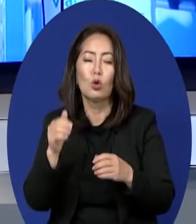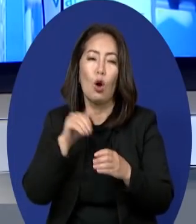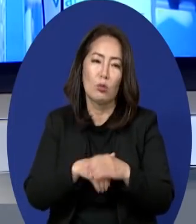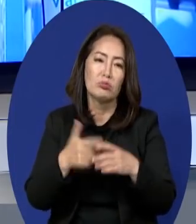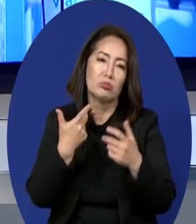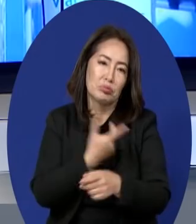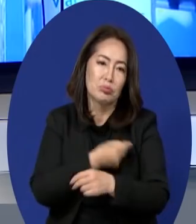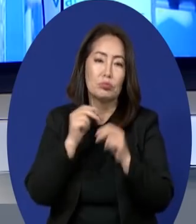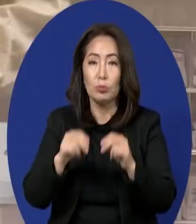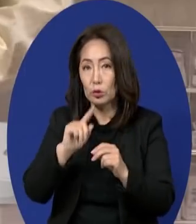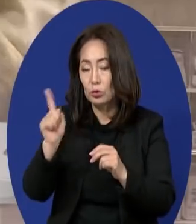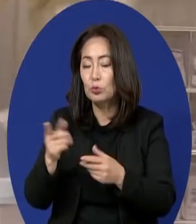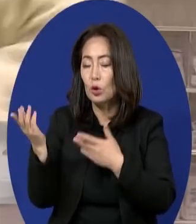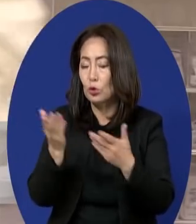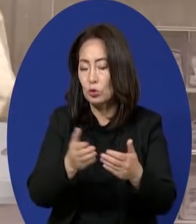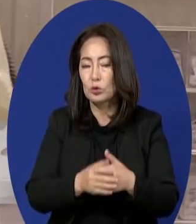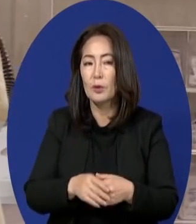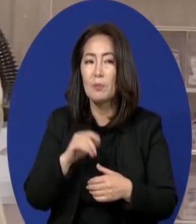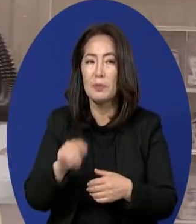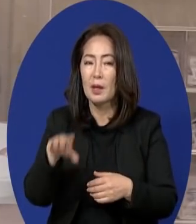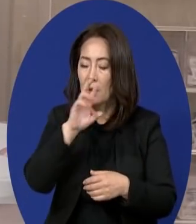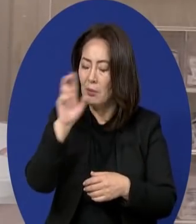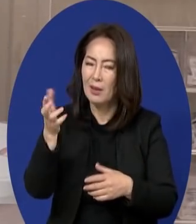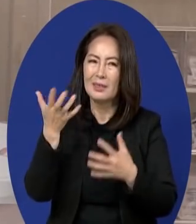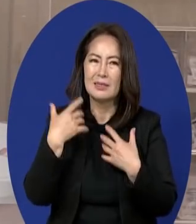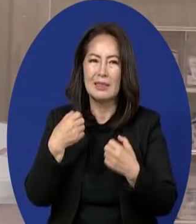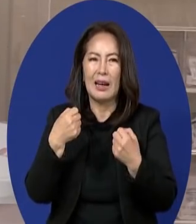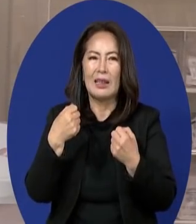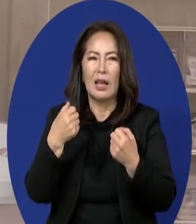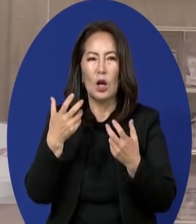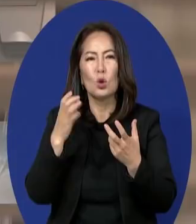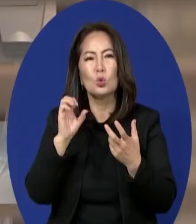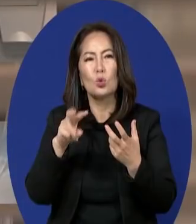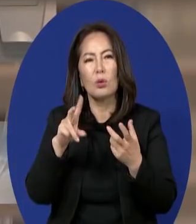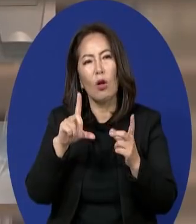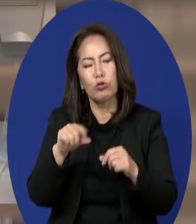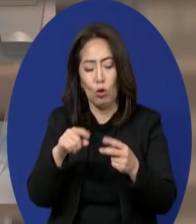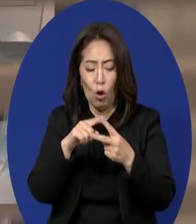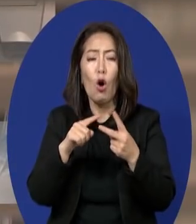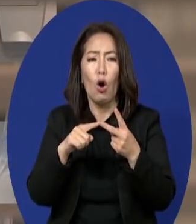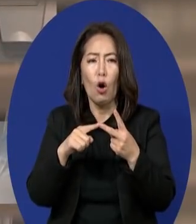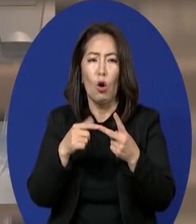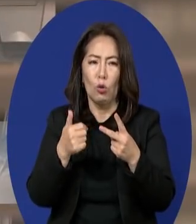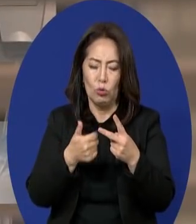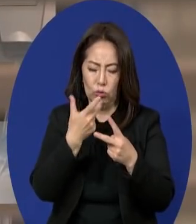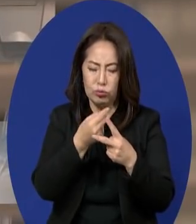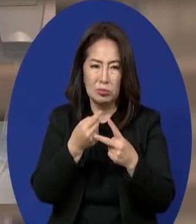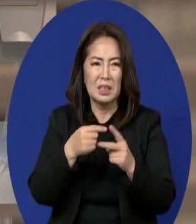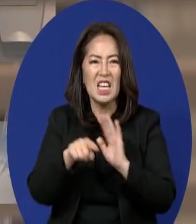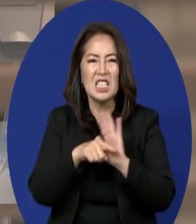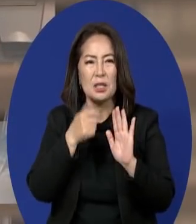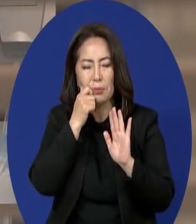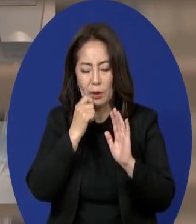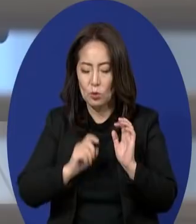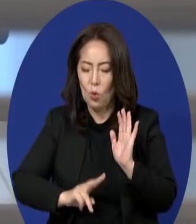байна. Тус байгууллага дархлаа нь хит суларсан хүмүүсийн хувьд 2 тун вакцины хангалттай хэмжээний эсрэг бит үүсэхгүй